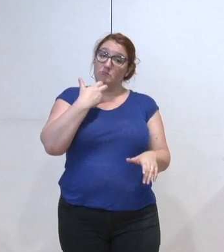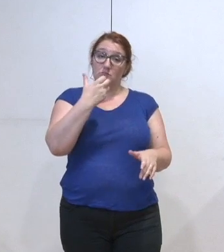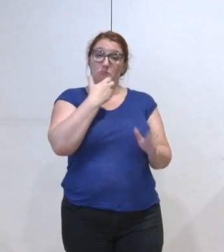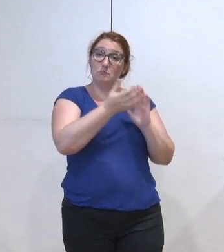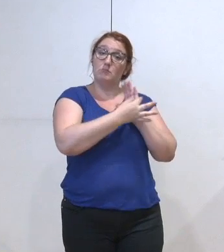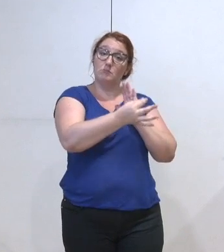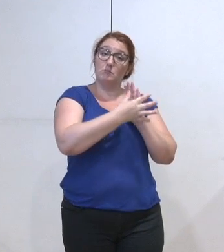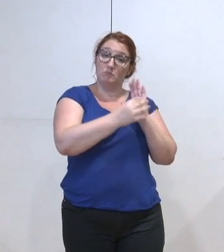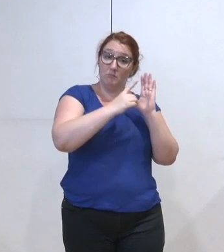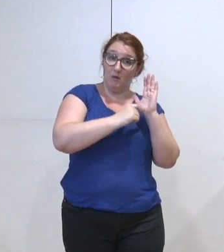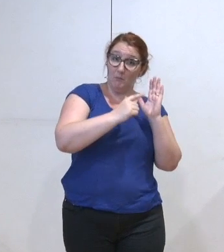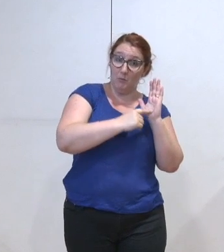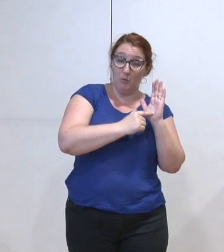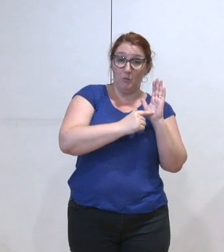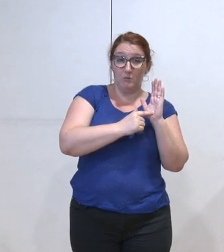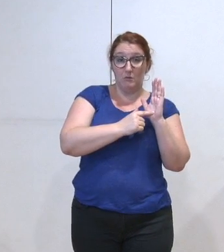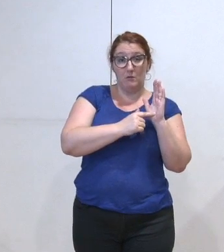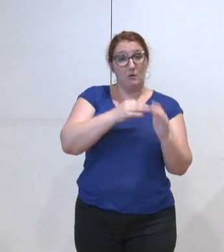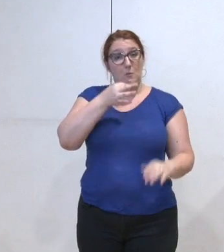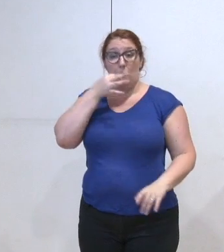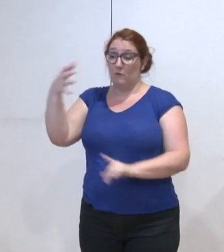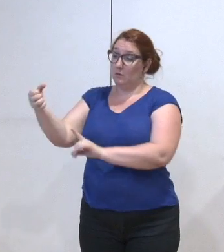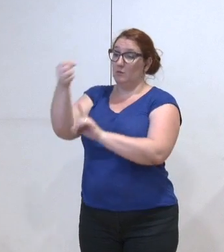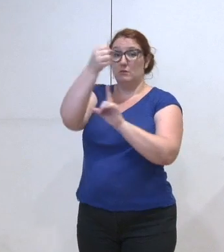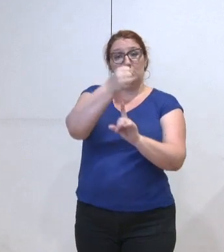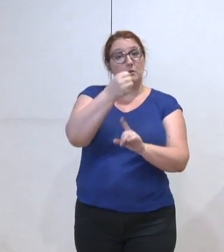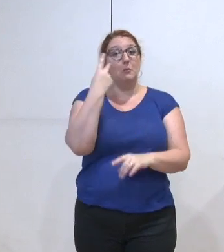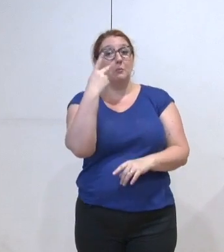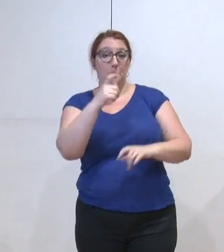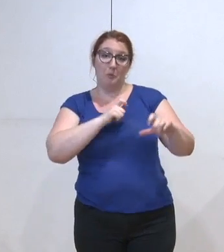correspond à votre définition de l'éthique en